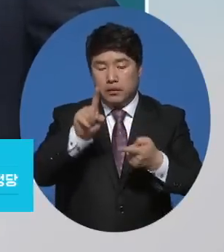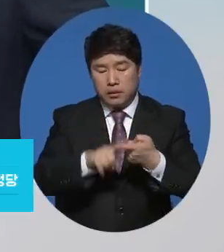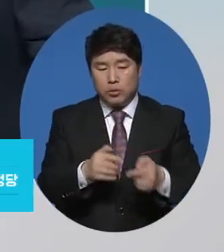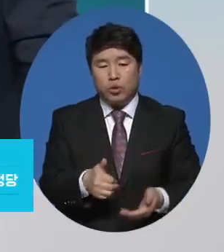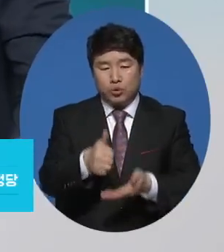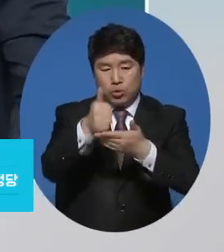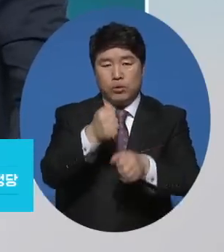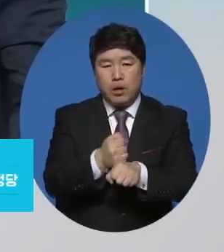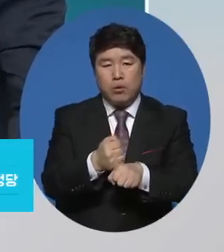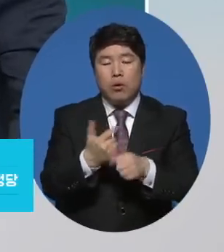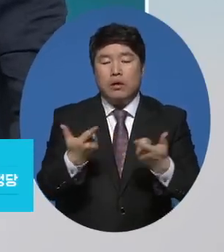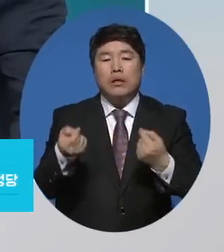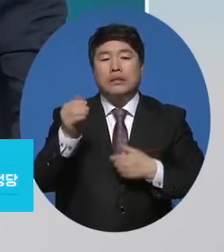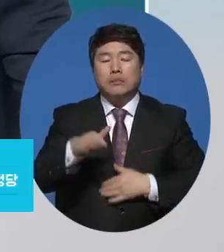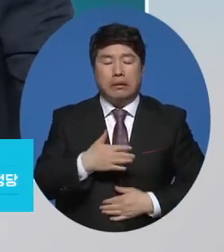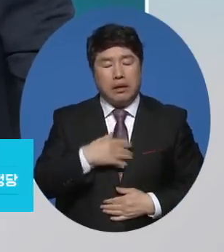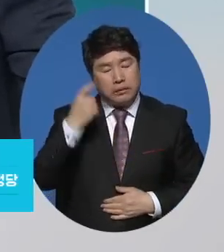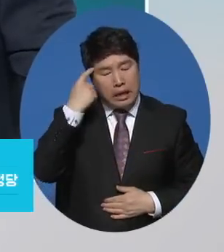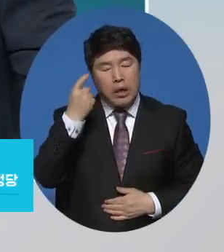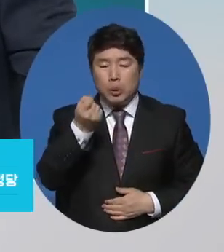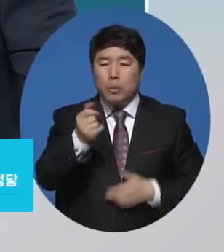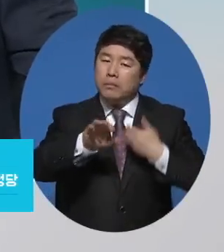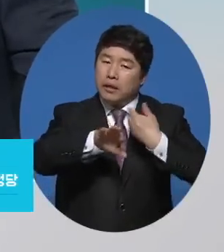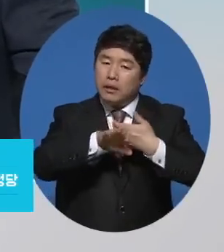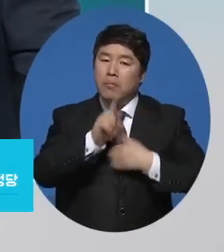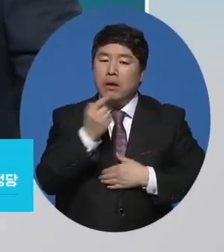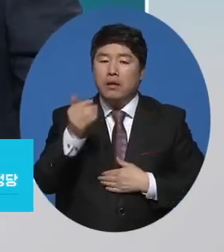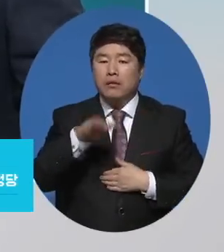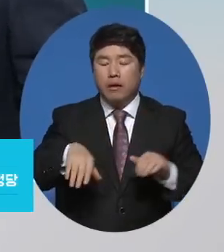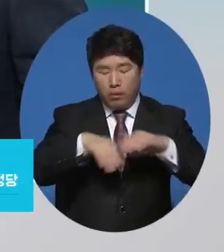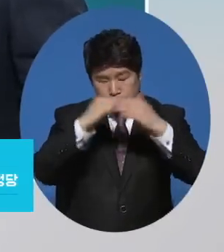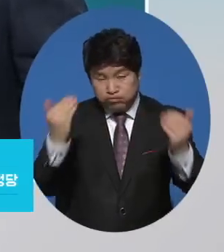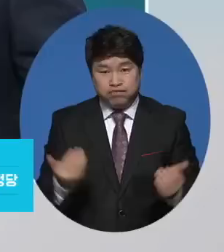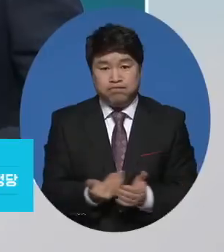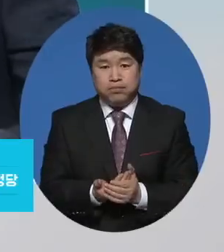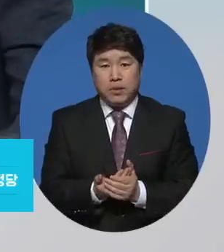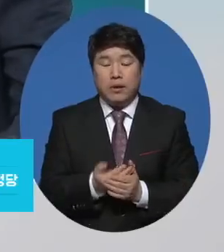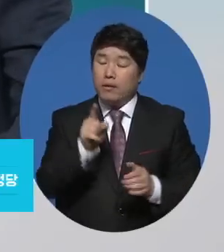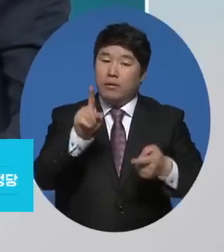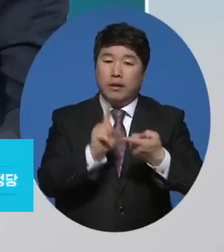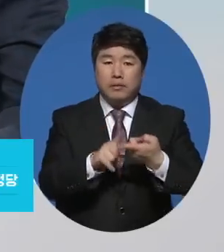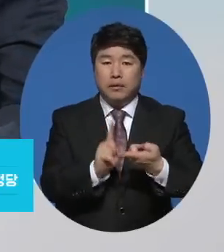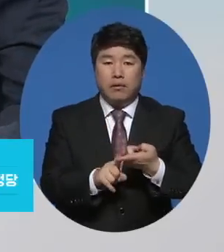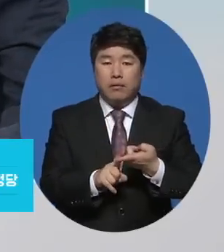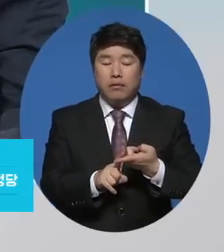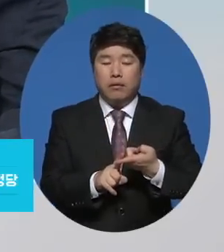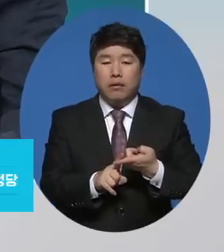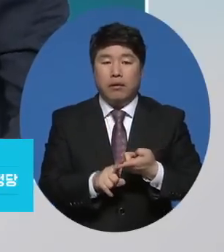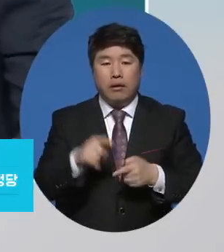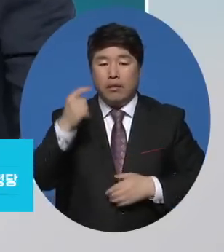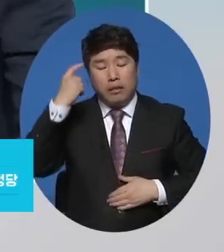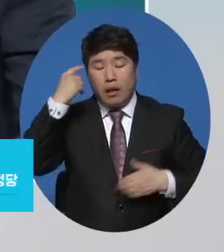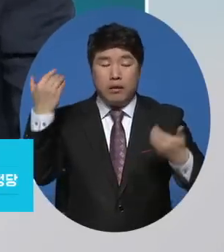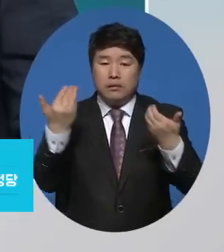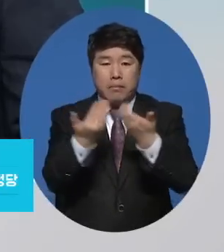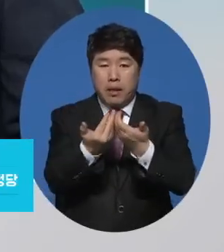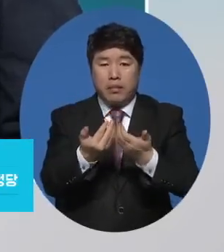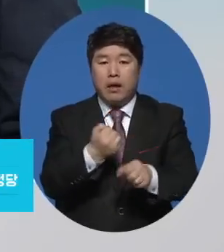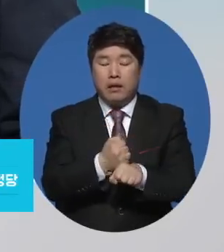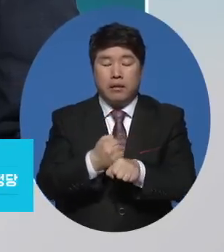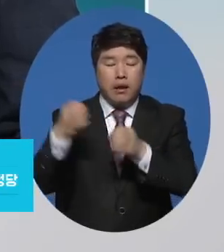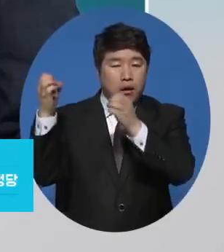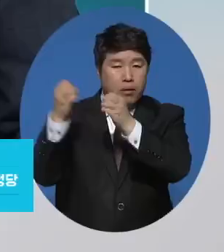그렇지만 내 생각은 다르다 이렇게 말씀하셔야 되는데 전면적으로 그냥 여기에 대해서는 반대한다